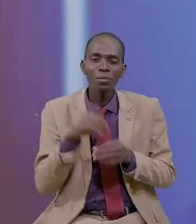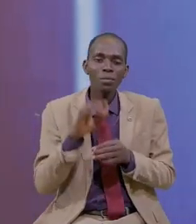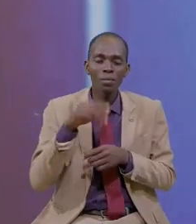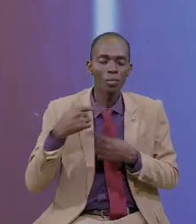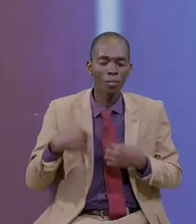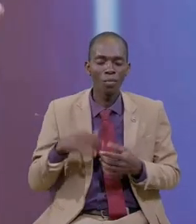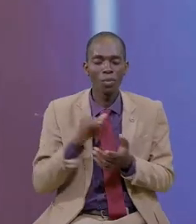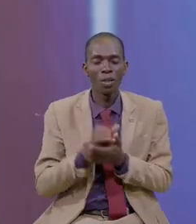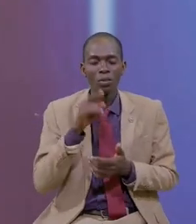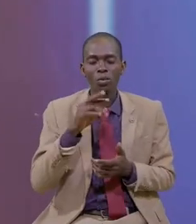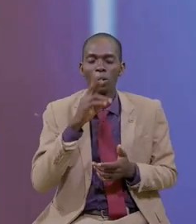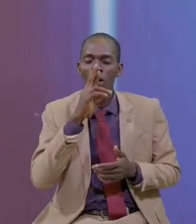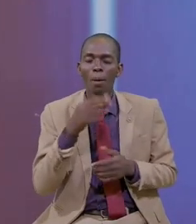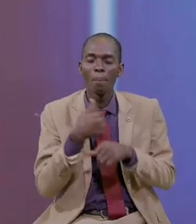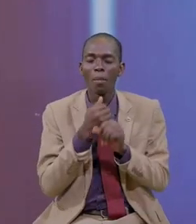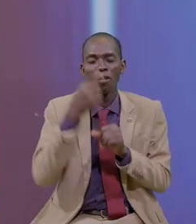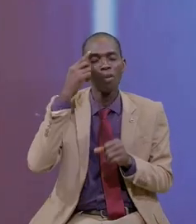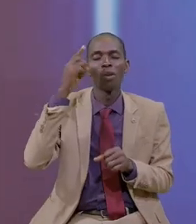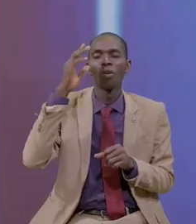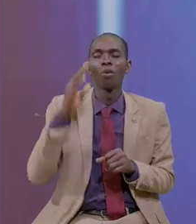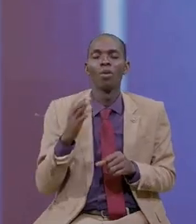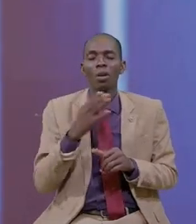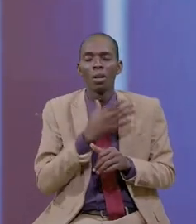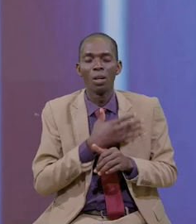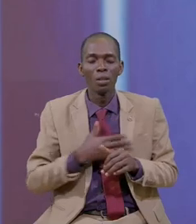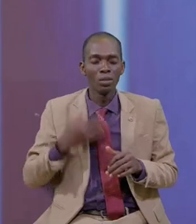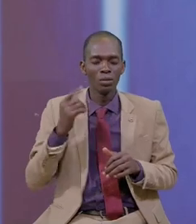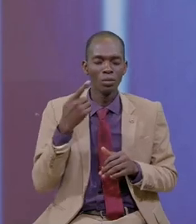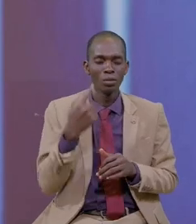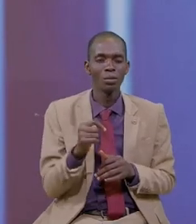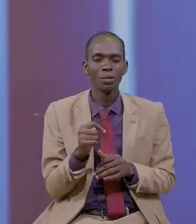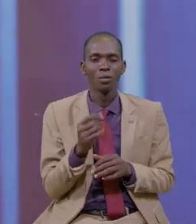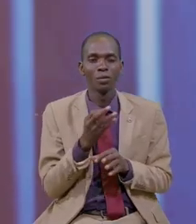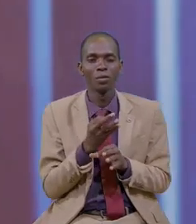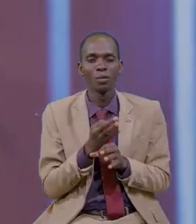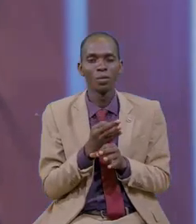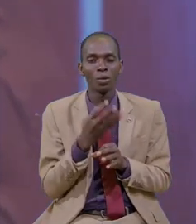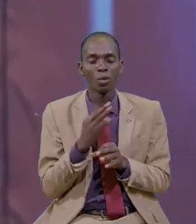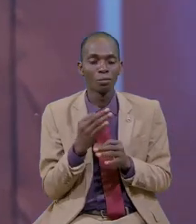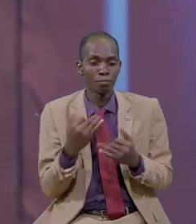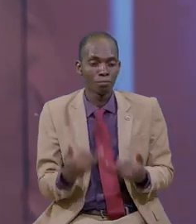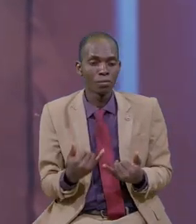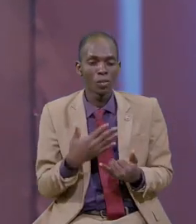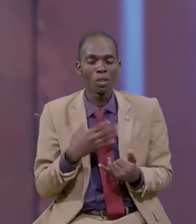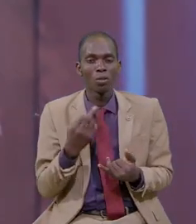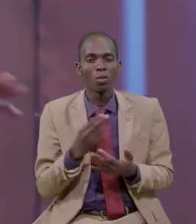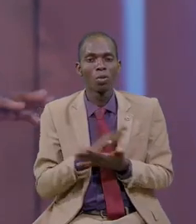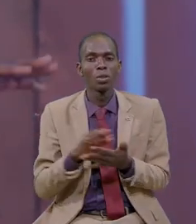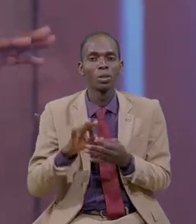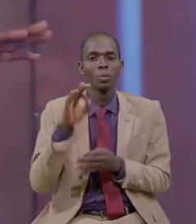tu vis pour Dieu, la foi qui a la présence, la puissance du Saint-Esprit en